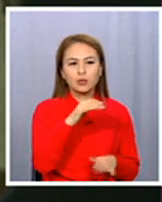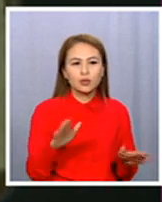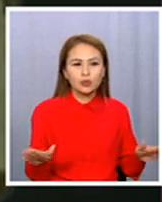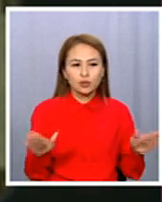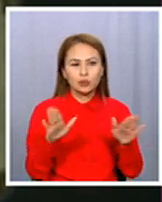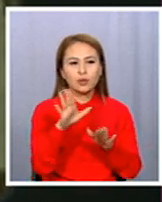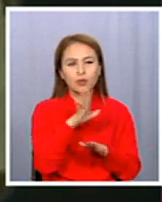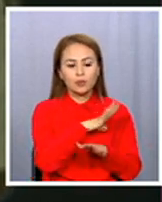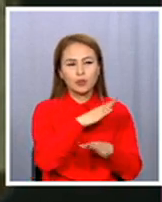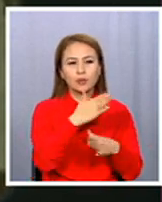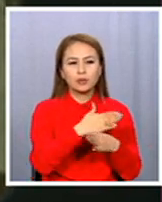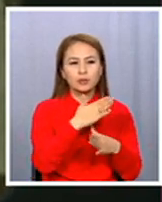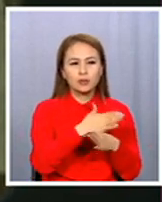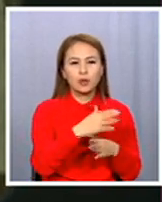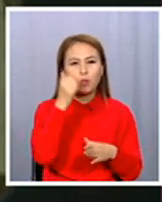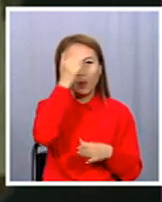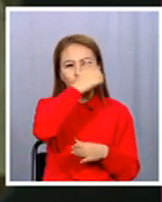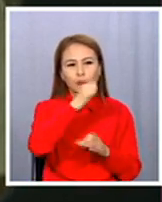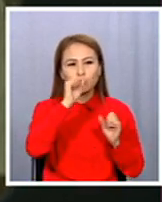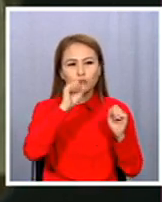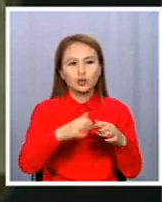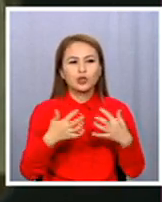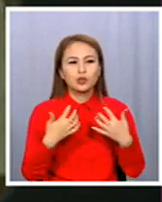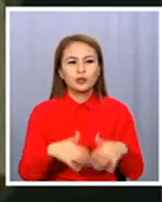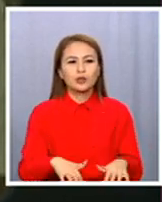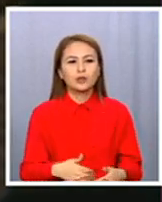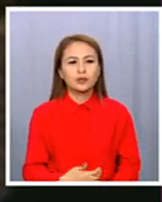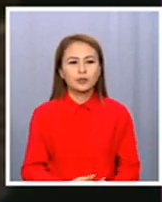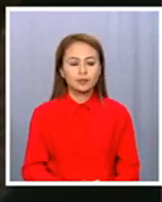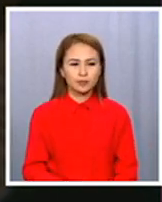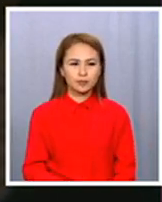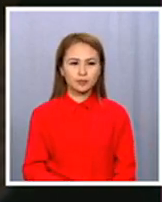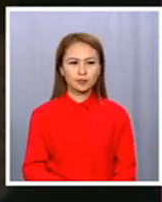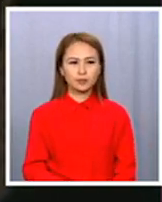тәуекелге бел буған жылдарын жатқызуға болады.